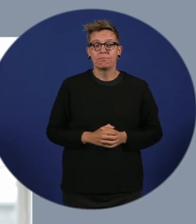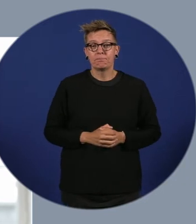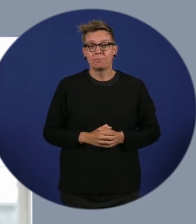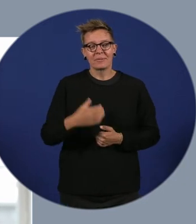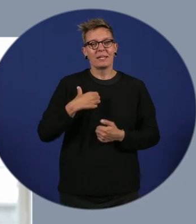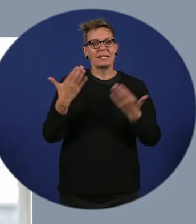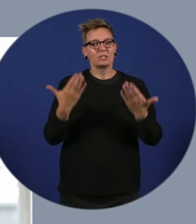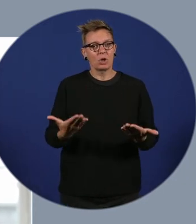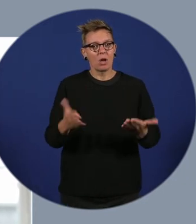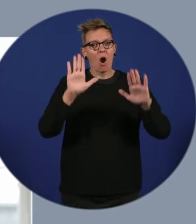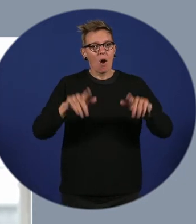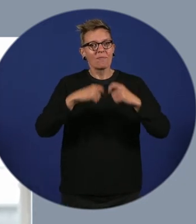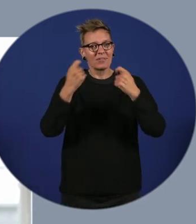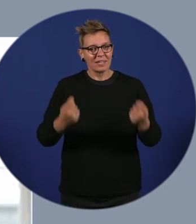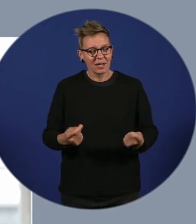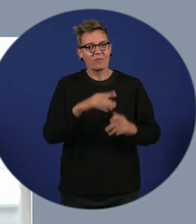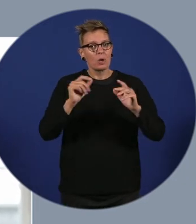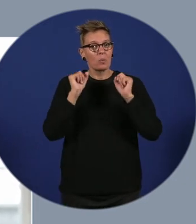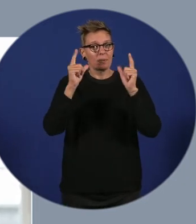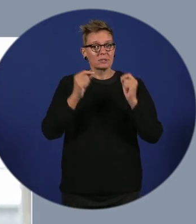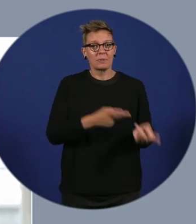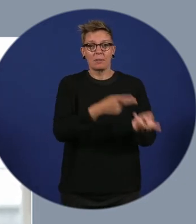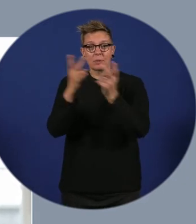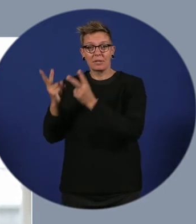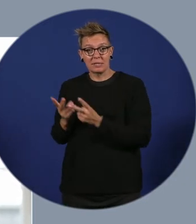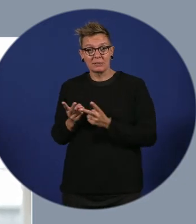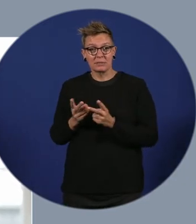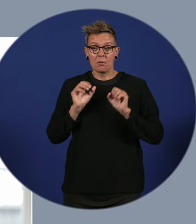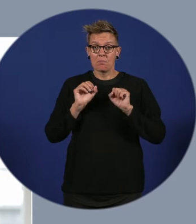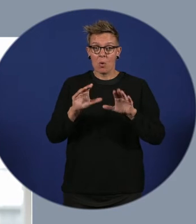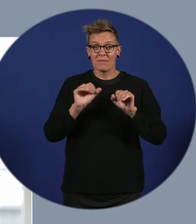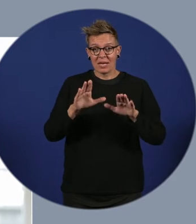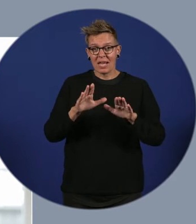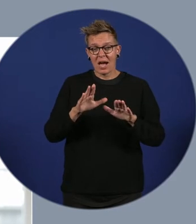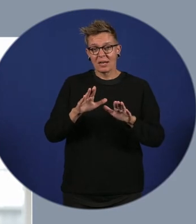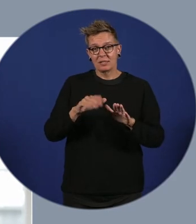Riksdagen har firat och uppmärksammat demokratins genombrott i Sverige med ett jubileum